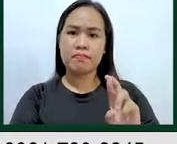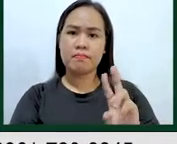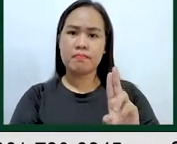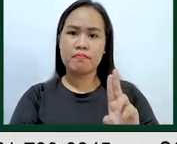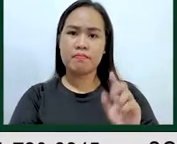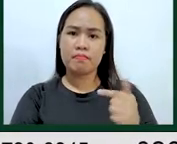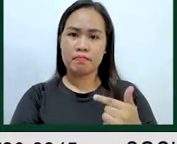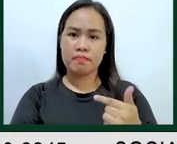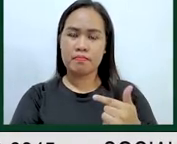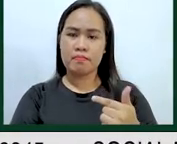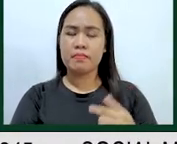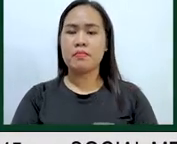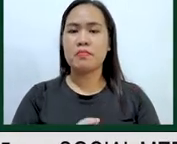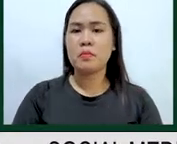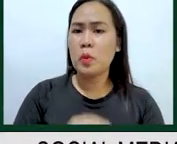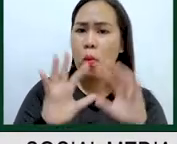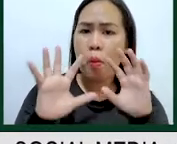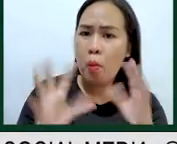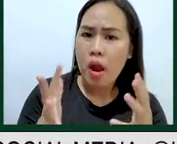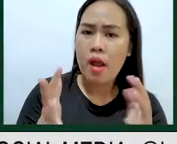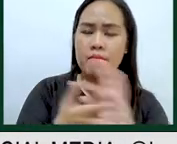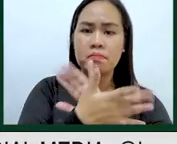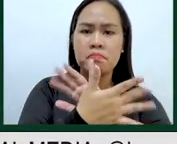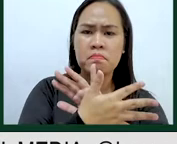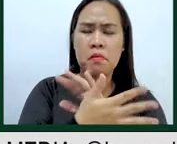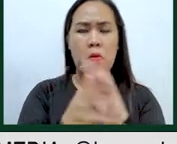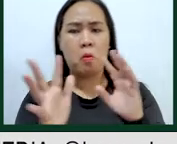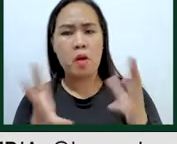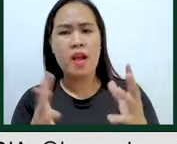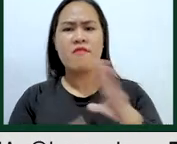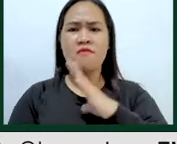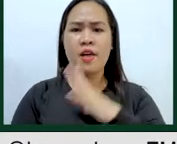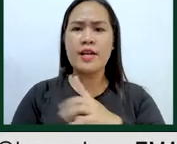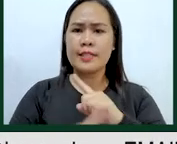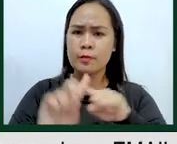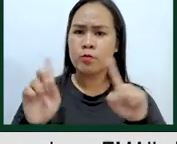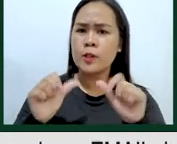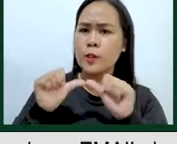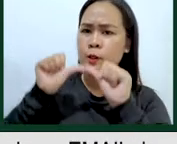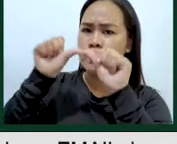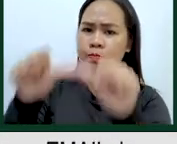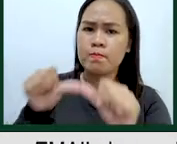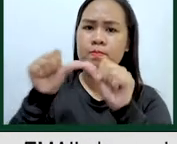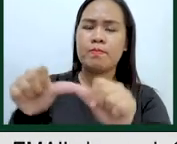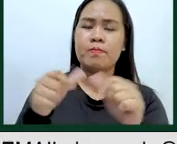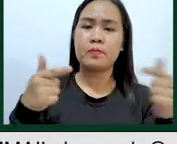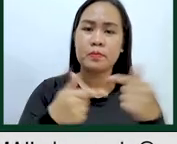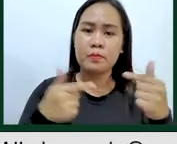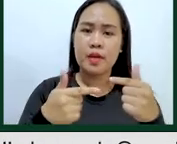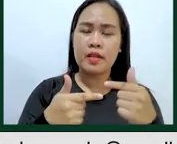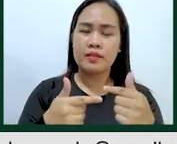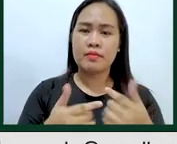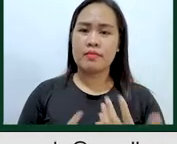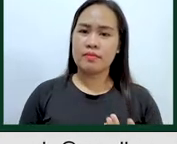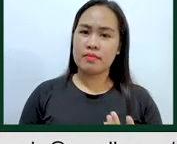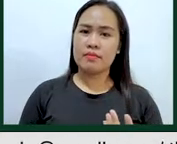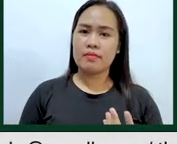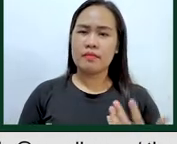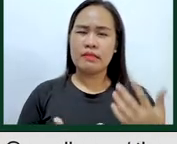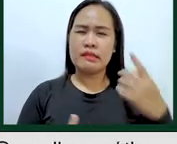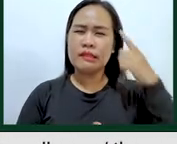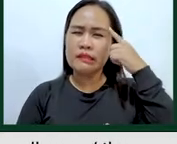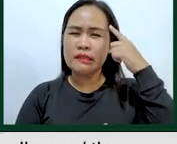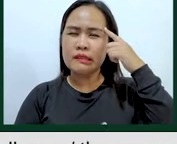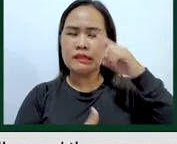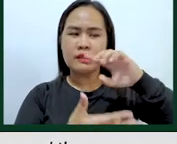medyo na-divert lang ang attention ng ating kapulisan nung umpisa ng pandemic. Pero again, warning rin